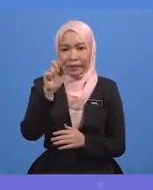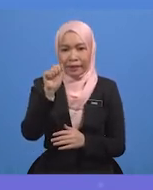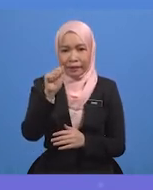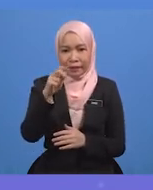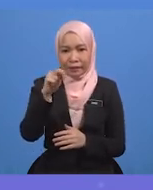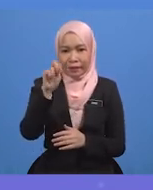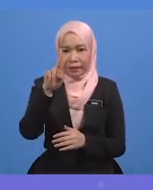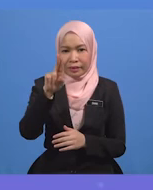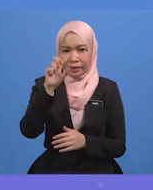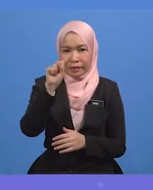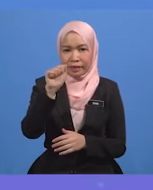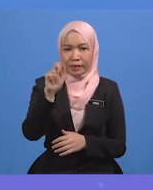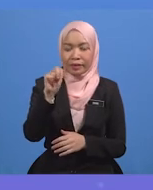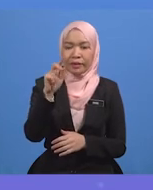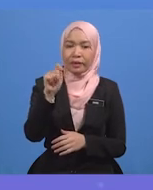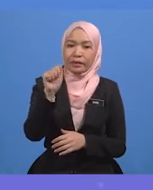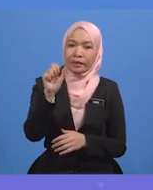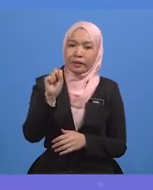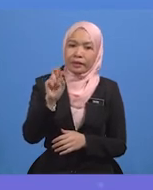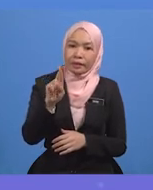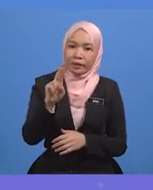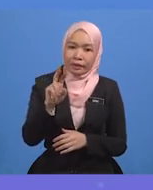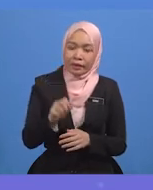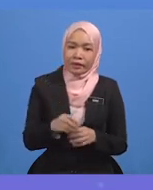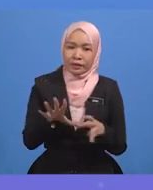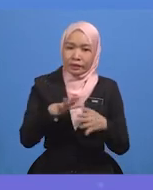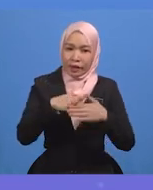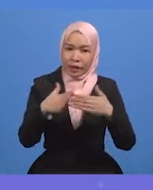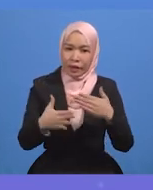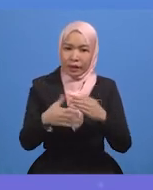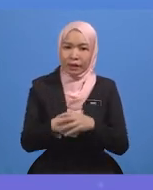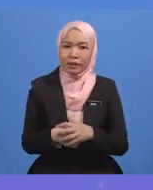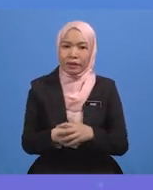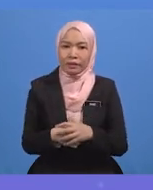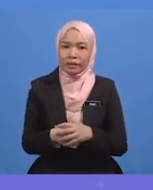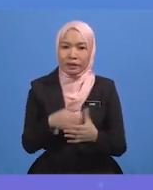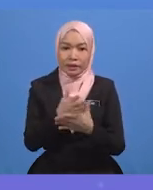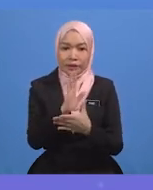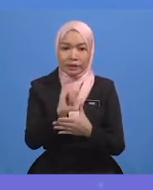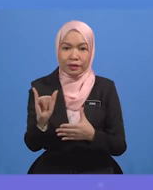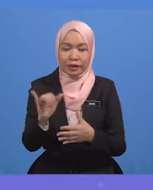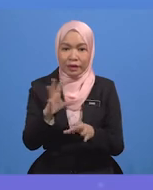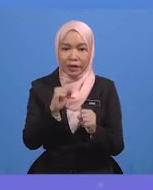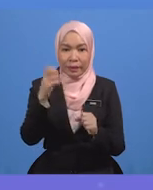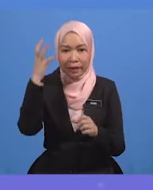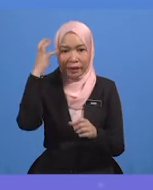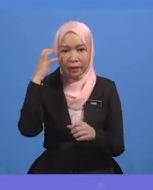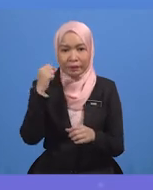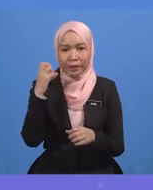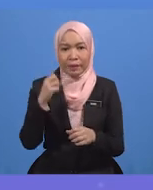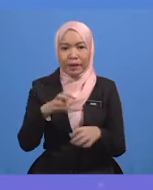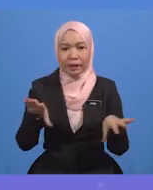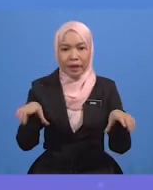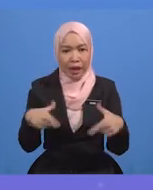Ustazah sangat mengharapkan murid-murid dapat menguasai topik ini dan seterusnya mengamalkannya